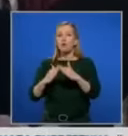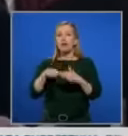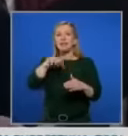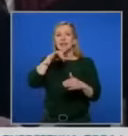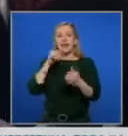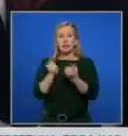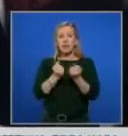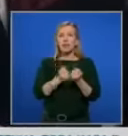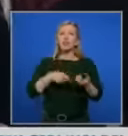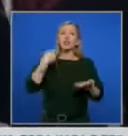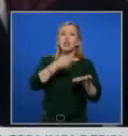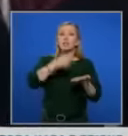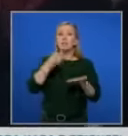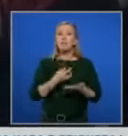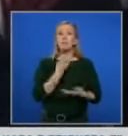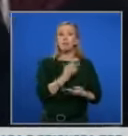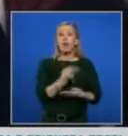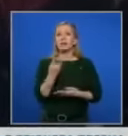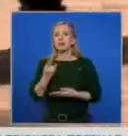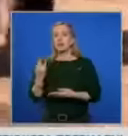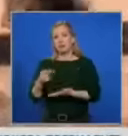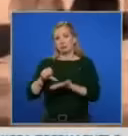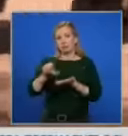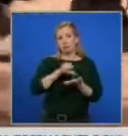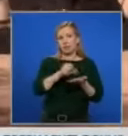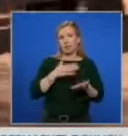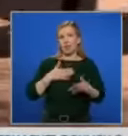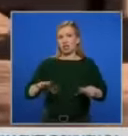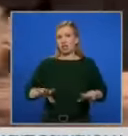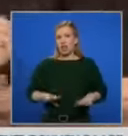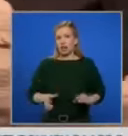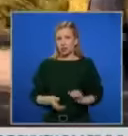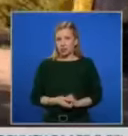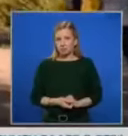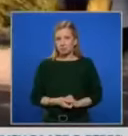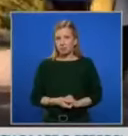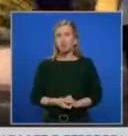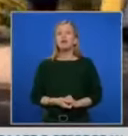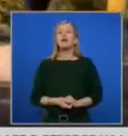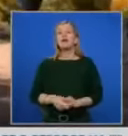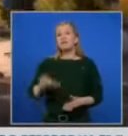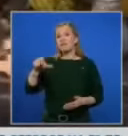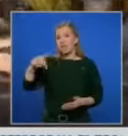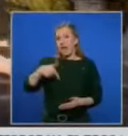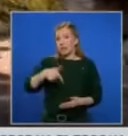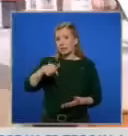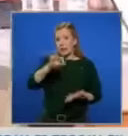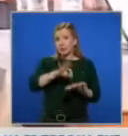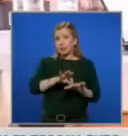Ще изплатим по 10 000 лири на нашите граждани. В Газиантеп всеки търси своя начин да